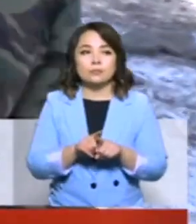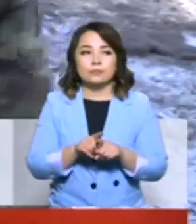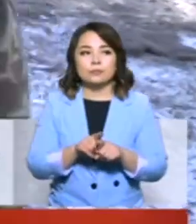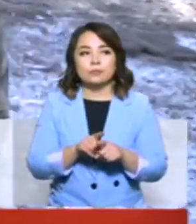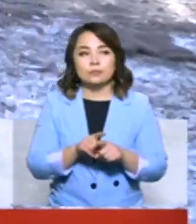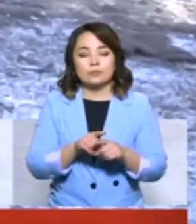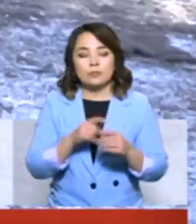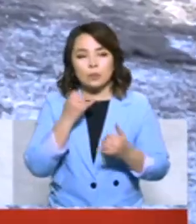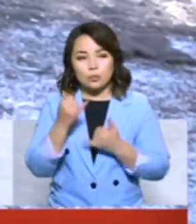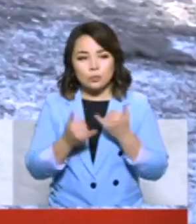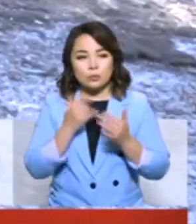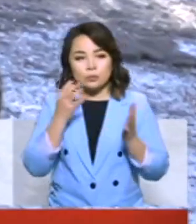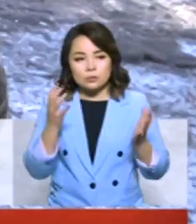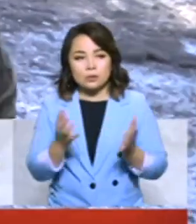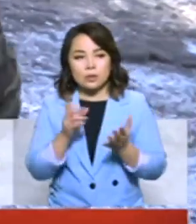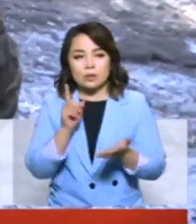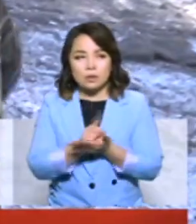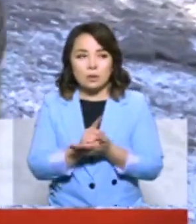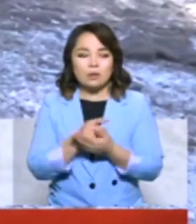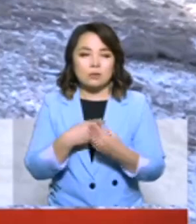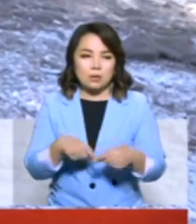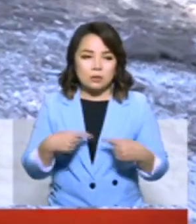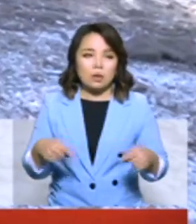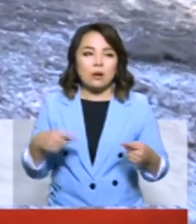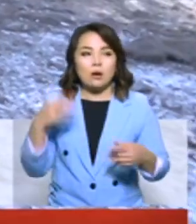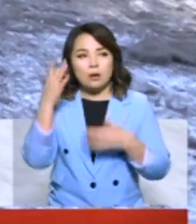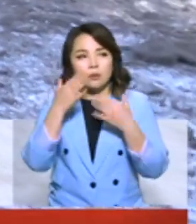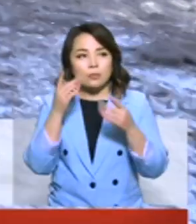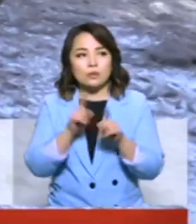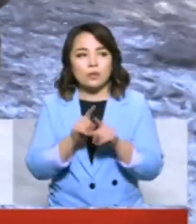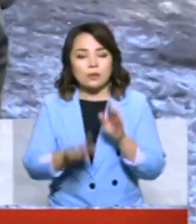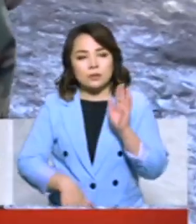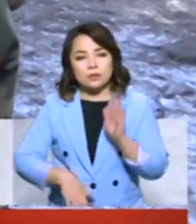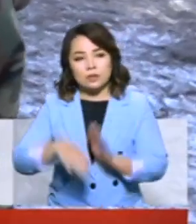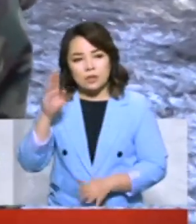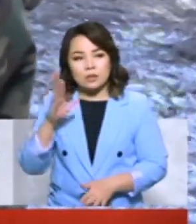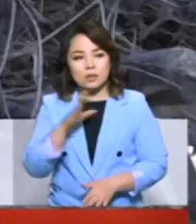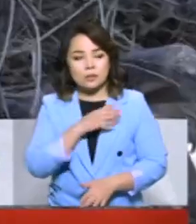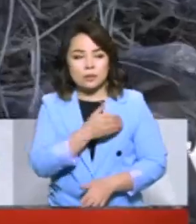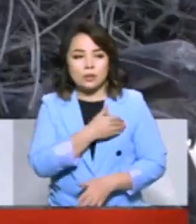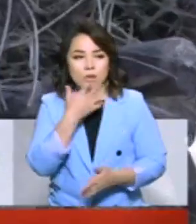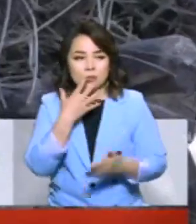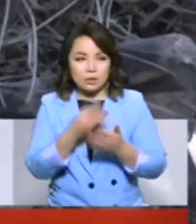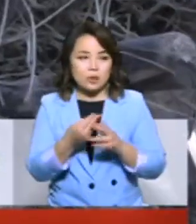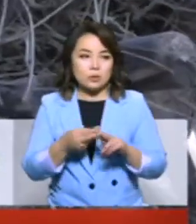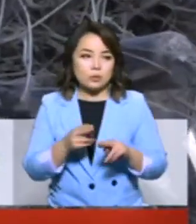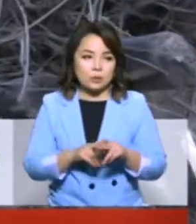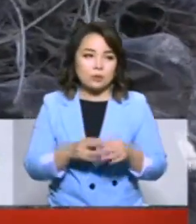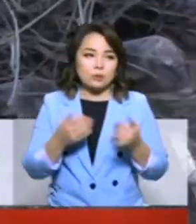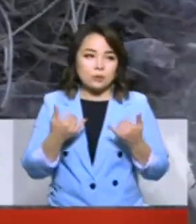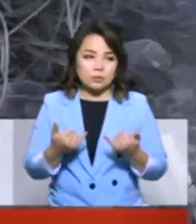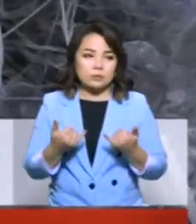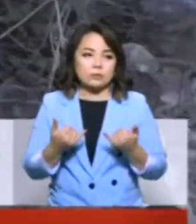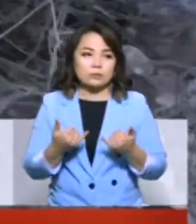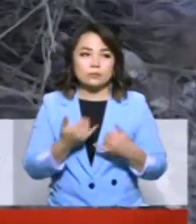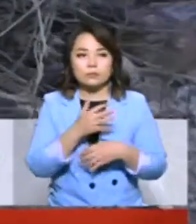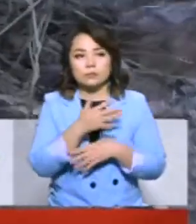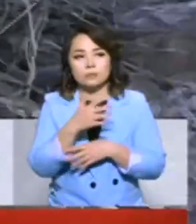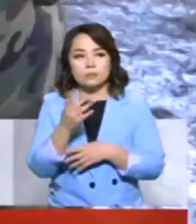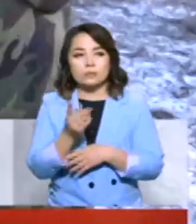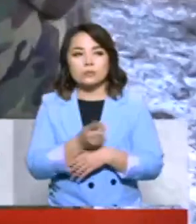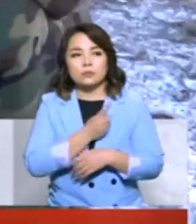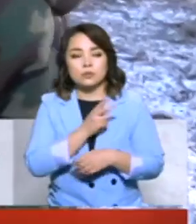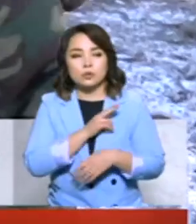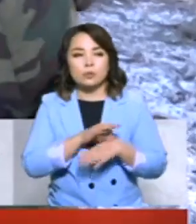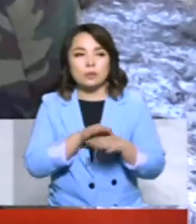бағып қағуға көптеген армандарым бала кезінен болған. Қазір мен орман шебері болып